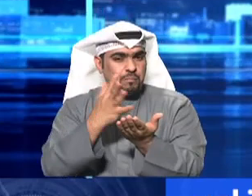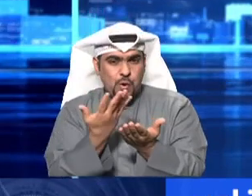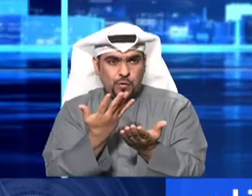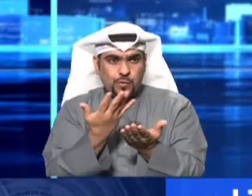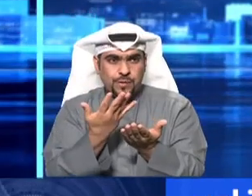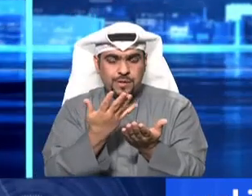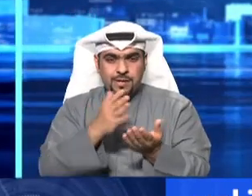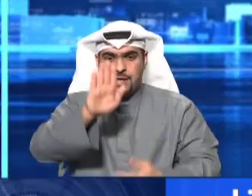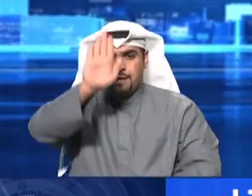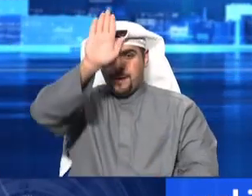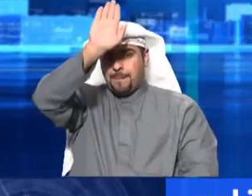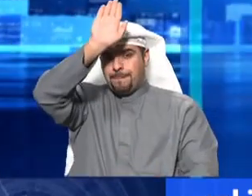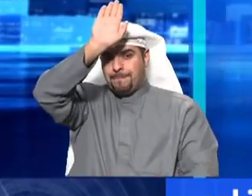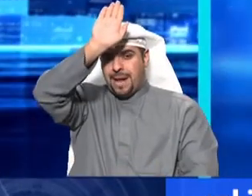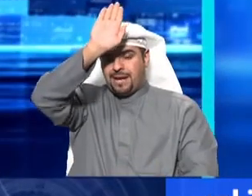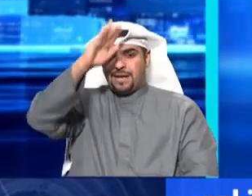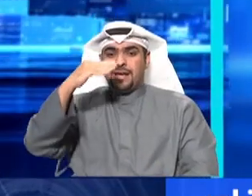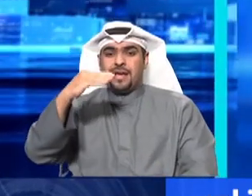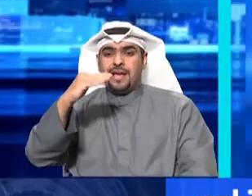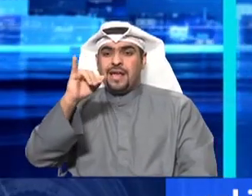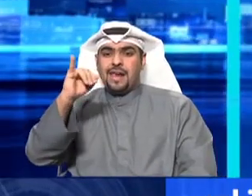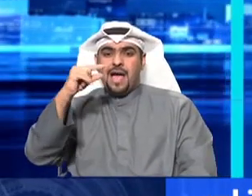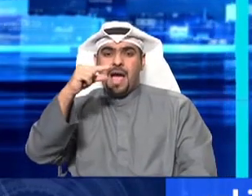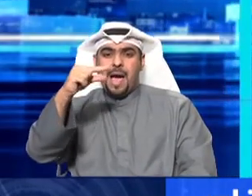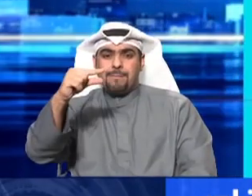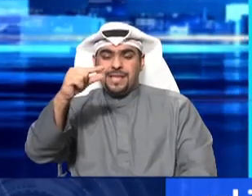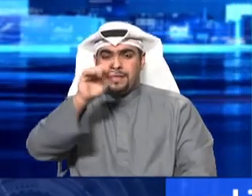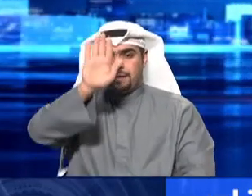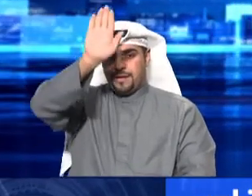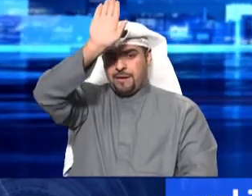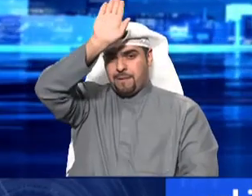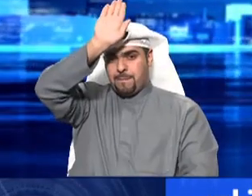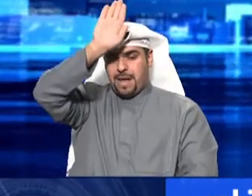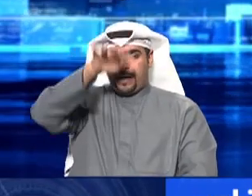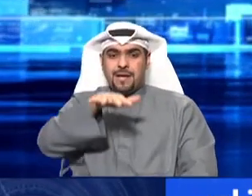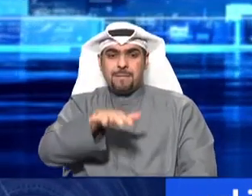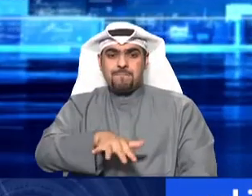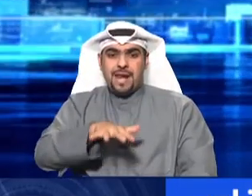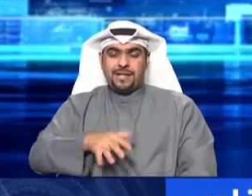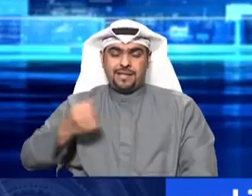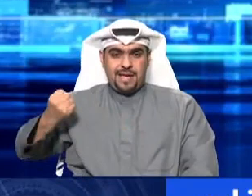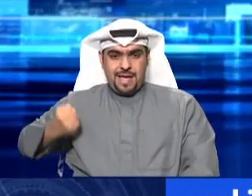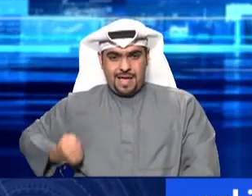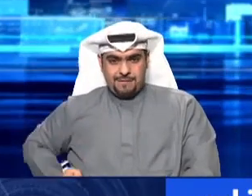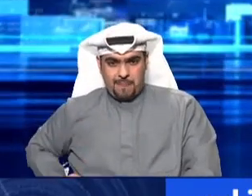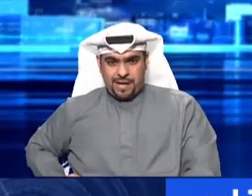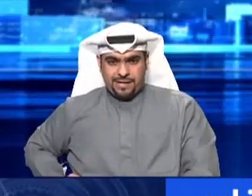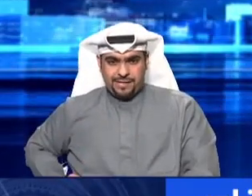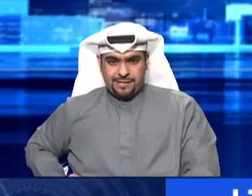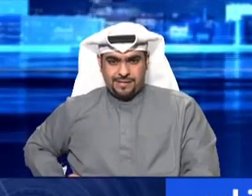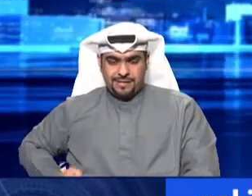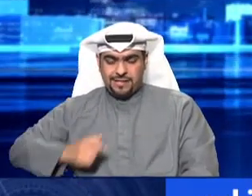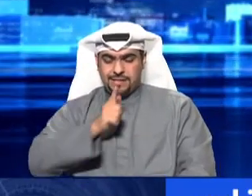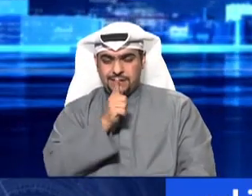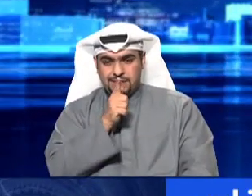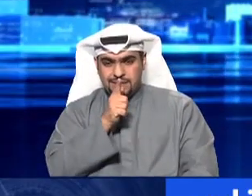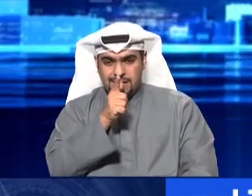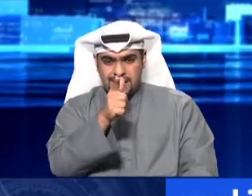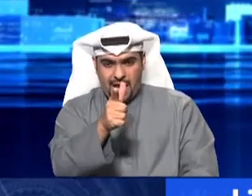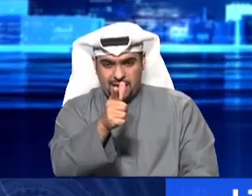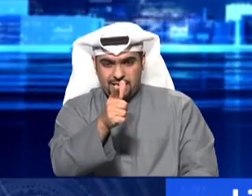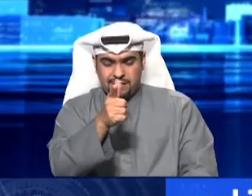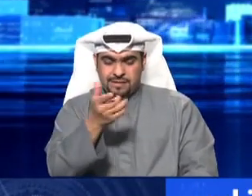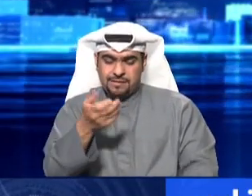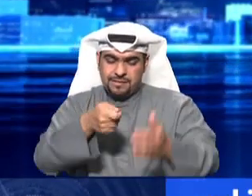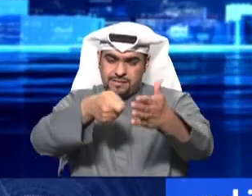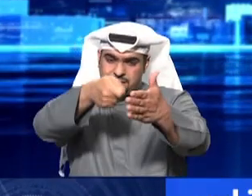الجلالة الملك حمد بن عيسى الخليفة ملك مملكة البحرين الشقيقة. أعرب فيها عن خالص تعازيه لسموه بوفاة